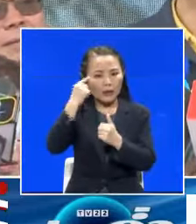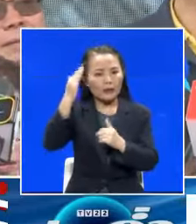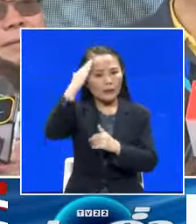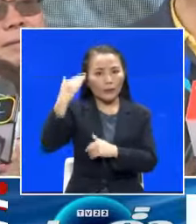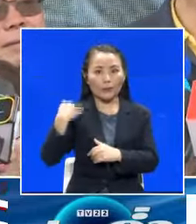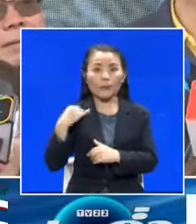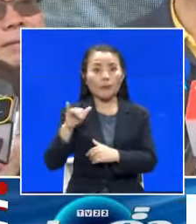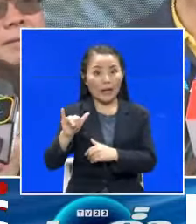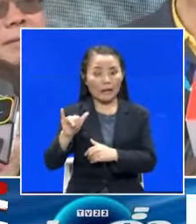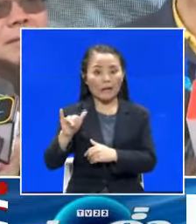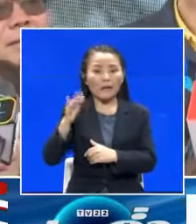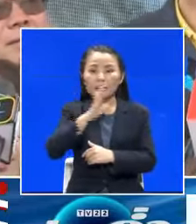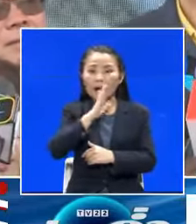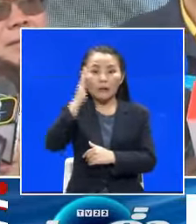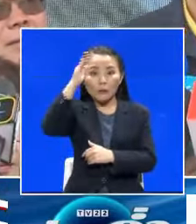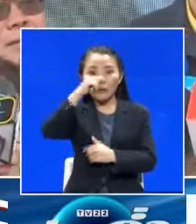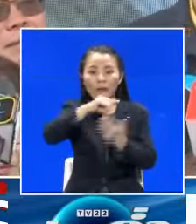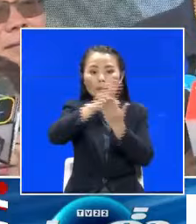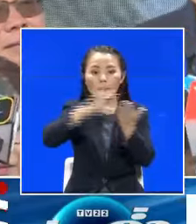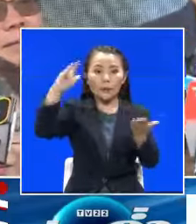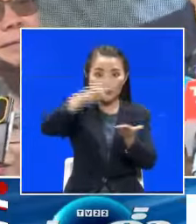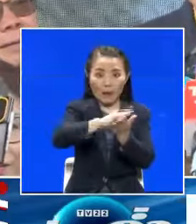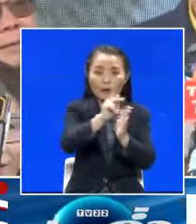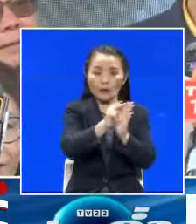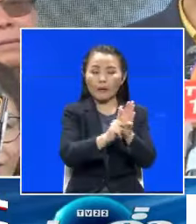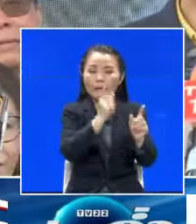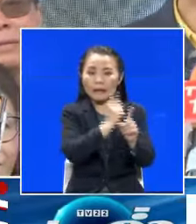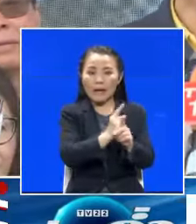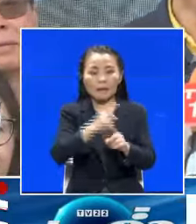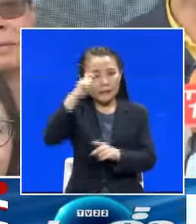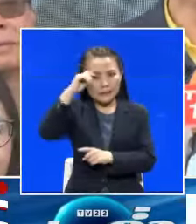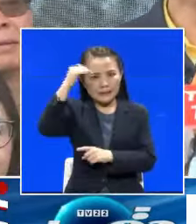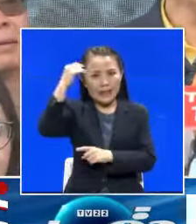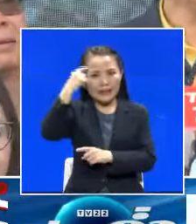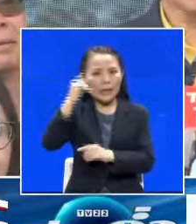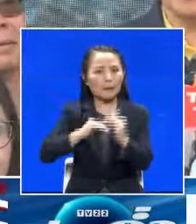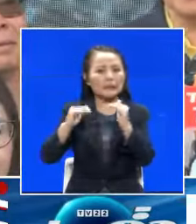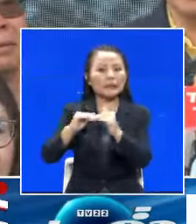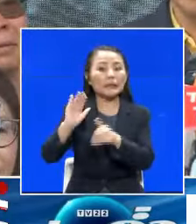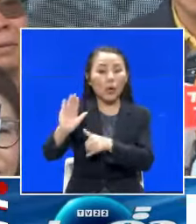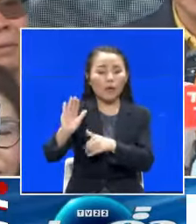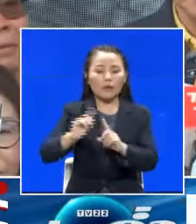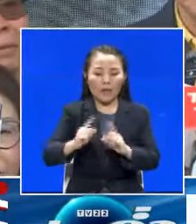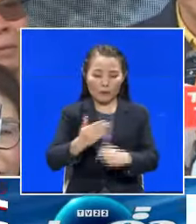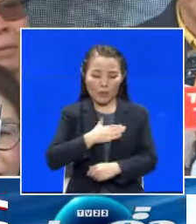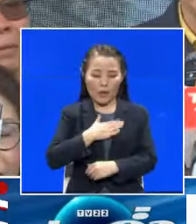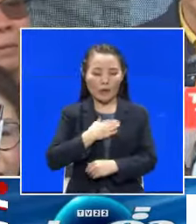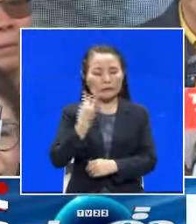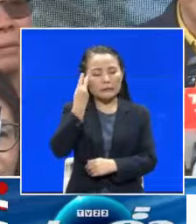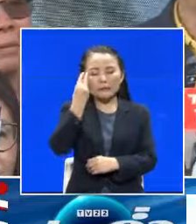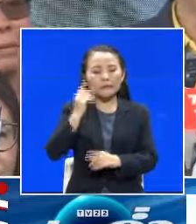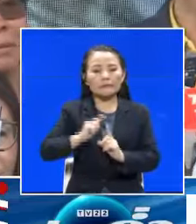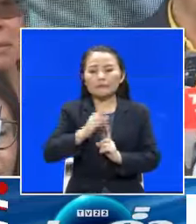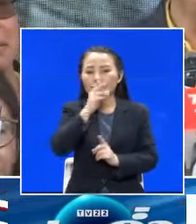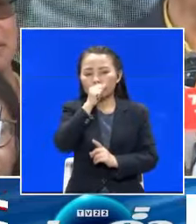ษณ์ชินวัตรนั่นแหละค่ะหากจะกลับเข้ามาสู่กระบวนการทางกฎหมายเนี่ยคุณเศรษฐาก็มองว่าเป็นสิทธิ์ของท่านนะแต่ตนเองไม่มีความเห็นใดๆทั้